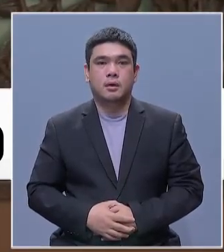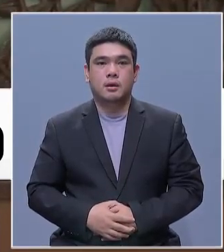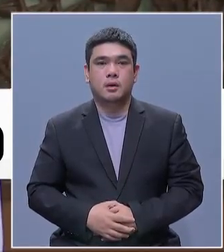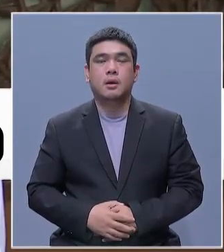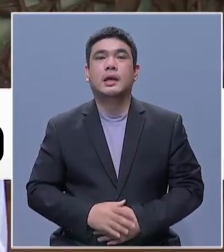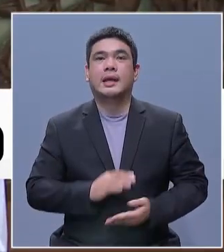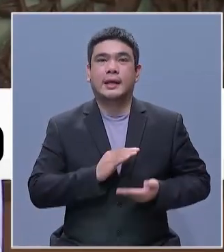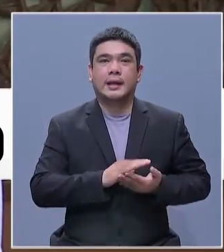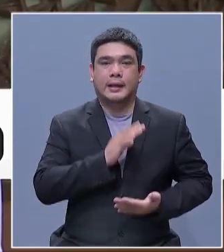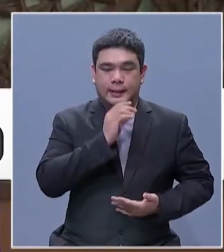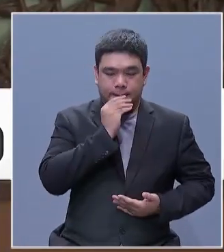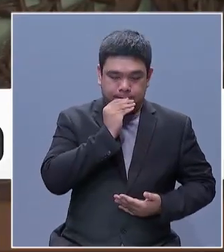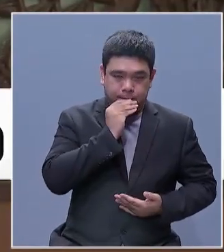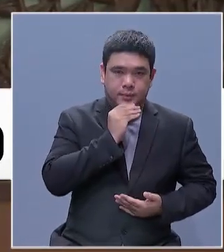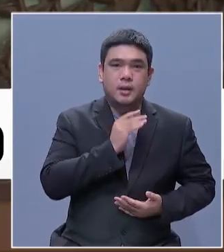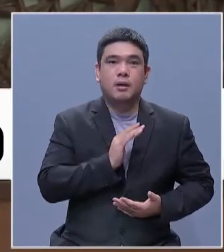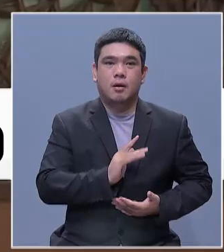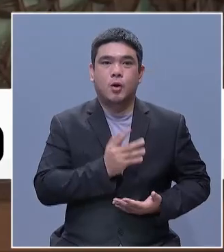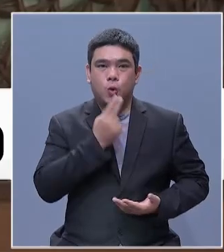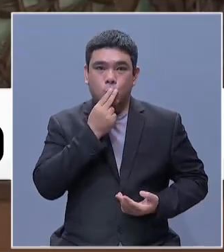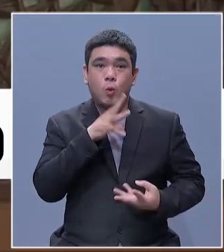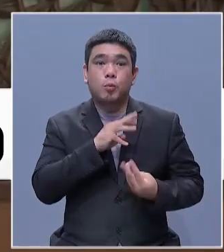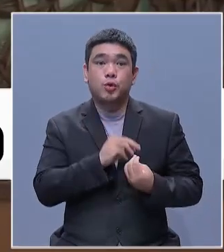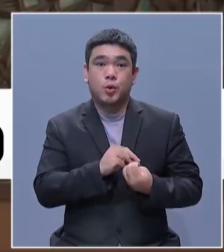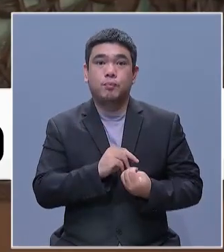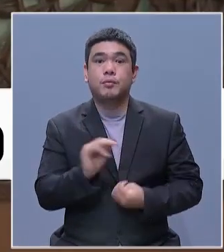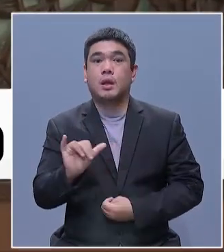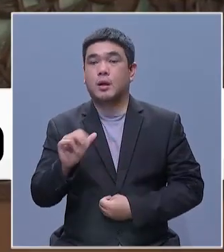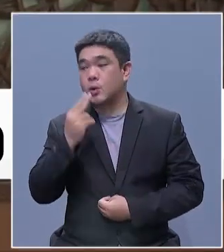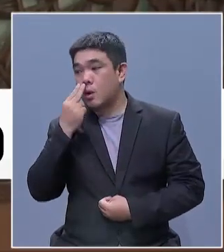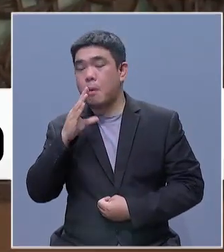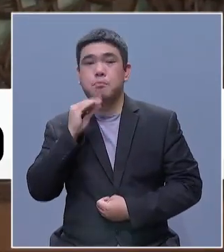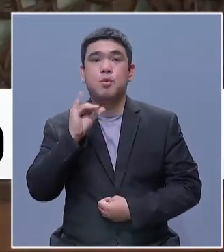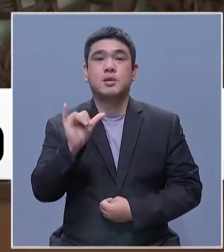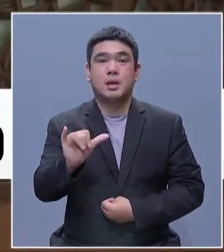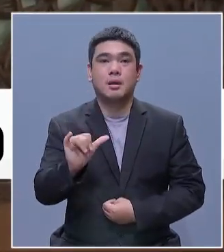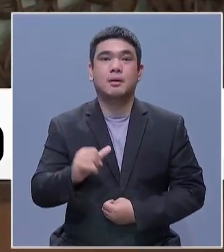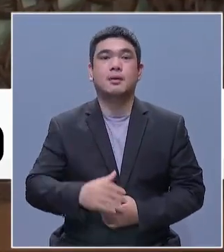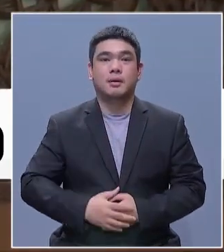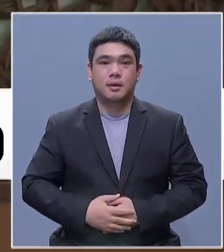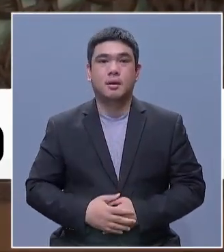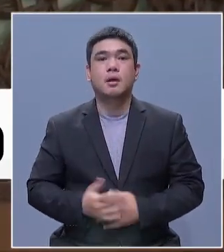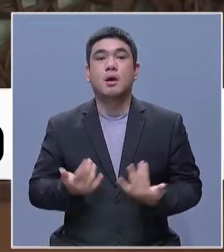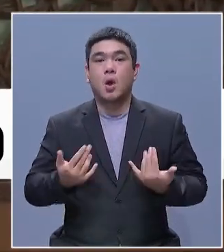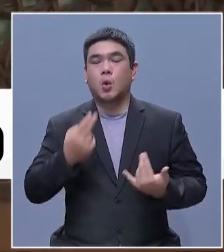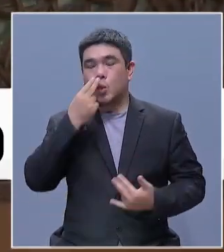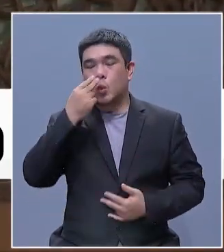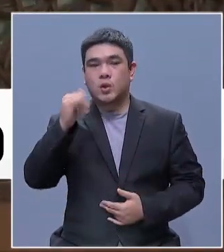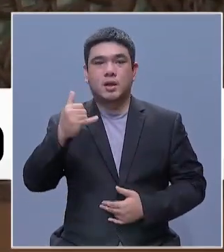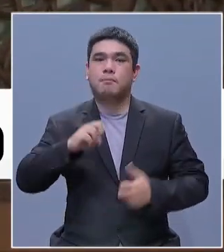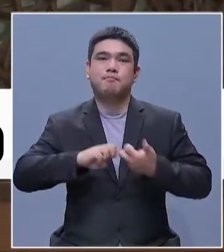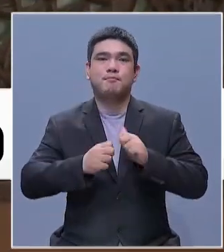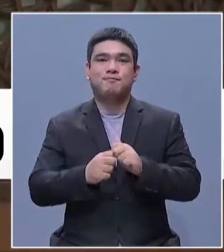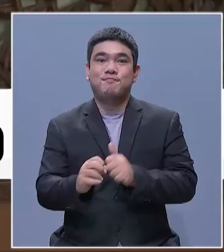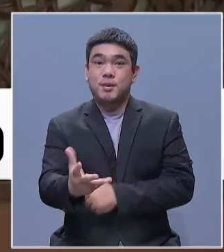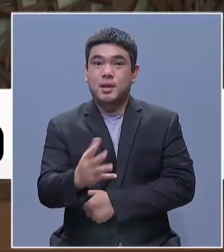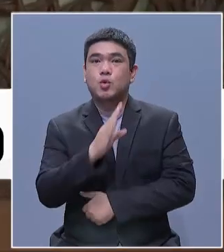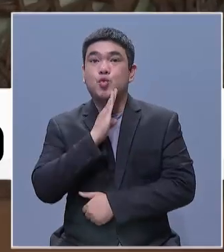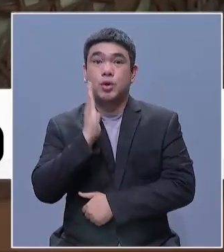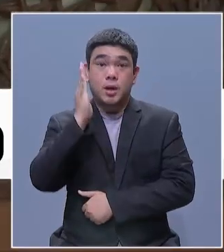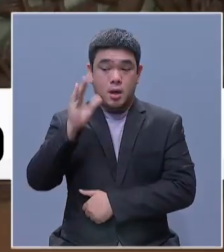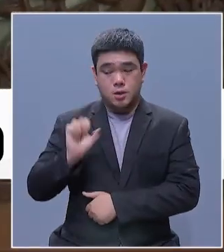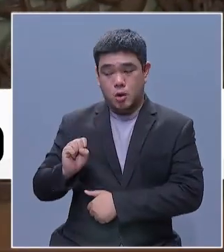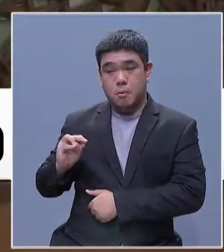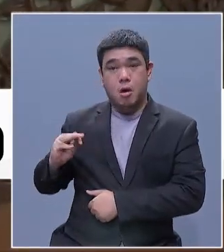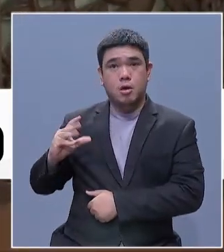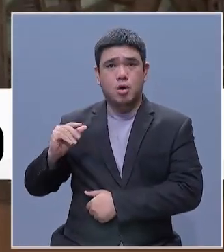เก็บไว้ก่อนแล้วกันครับอย่าพึ่งเลยนะครับเอาความเหมาะสมดีกว่ายังไม่เหมาะสมที่จะพูดนะครับแต่ยืนยันว่าไม่มีปัญหาอะไรครับแล้วก็ทางสมช.